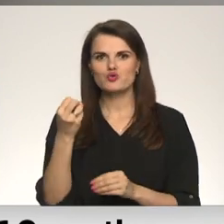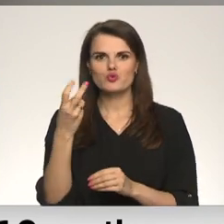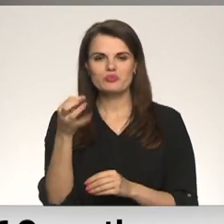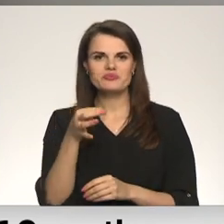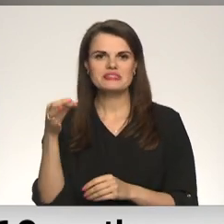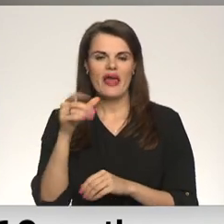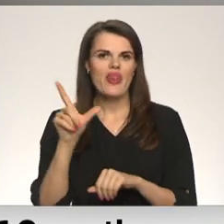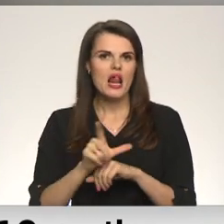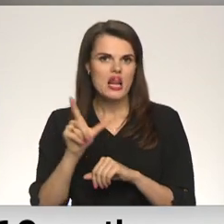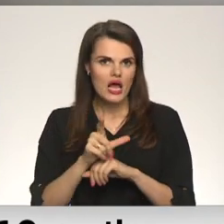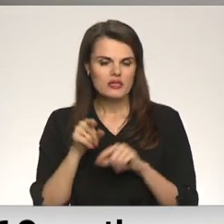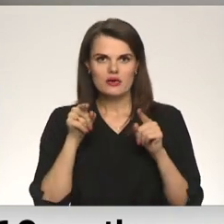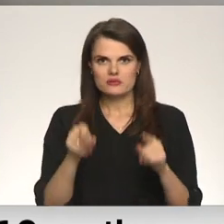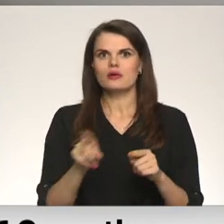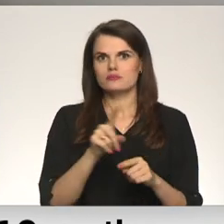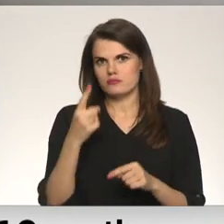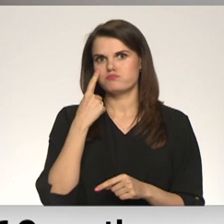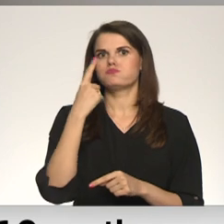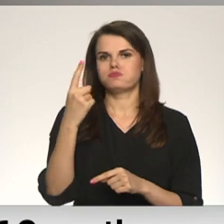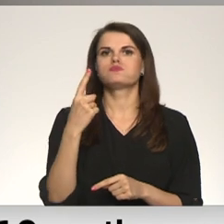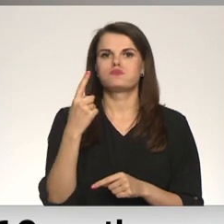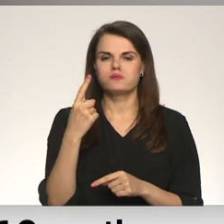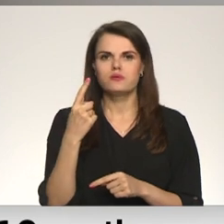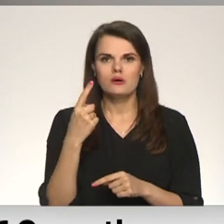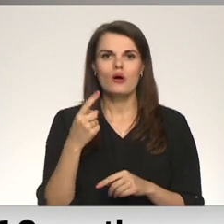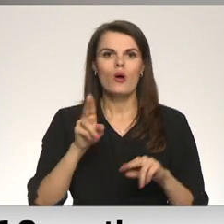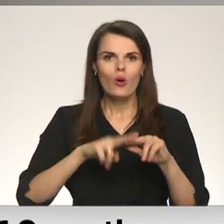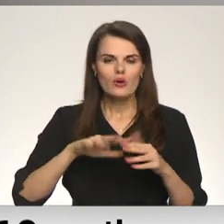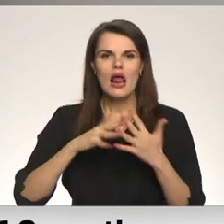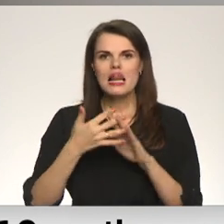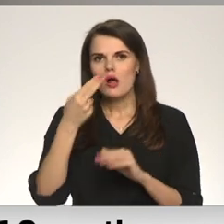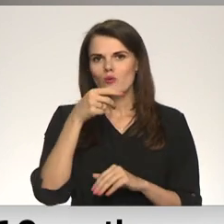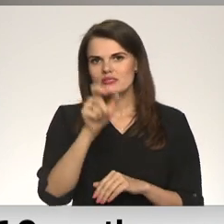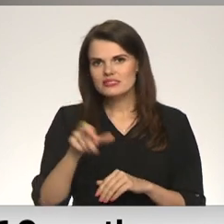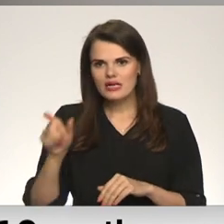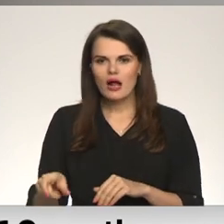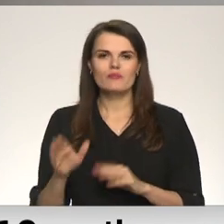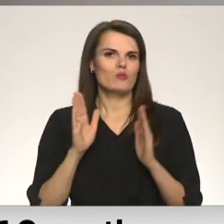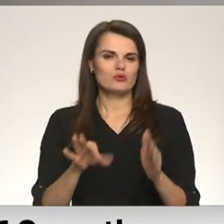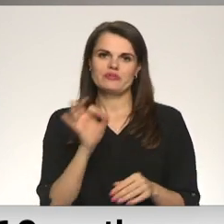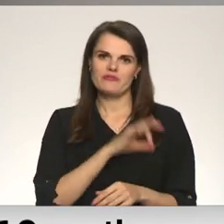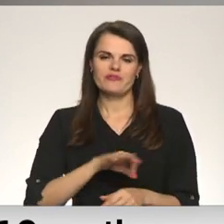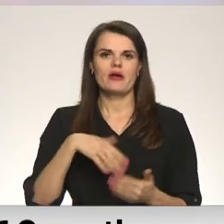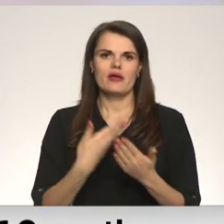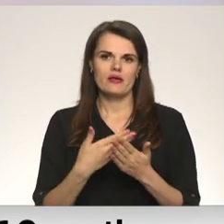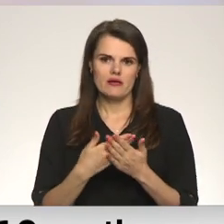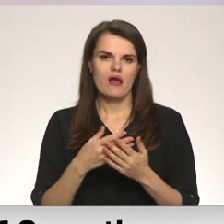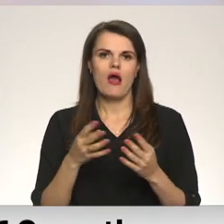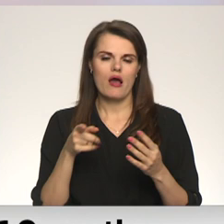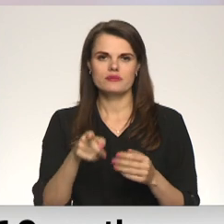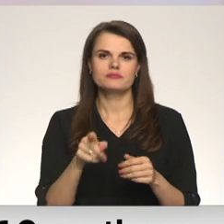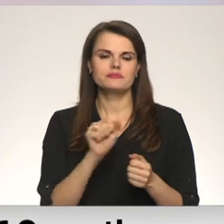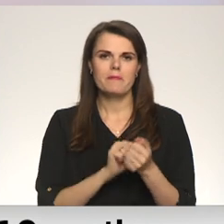litrā. Tas ir ļoti būtiski, un lauksaimnieki tikai iegūs šajā gadījumā.